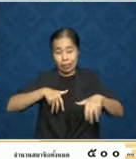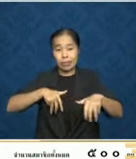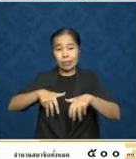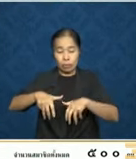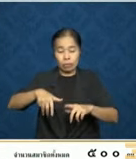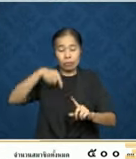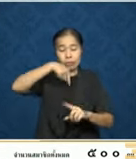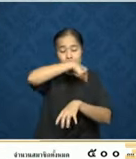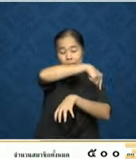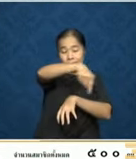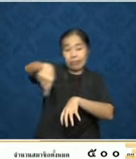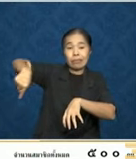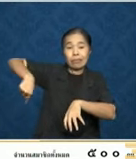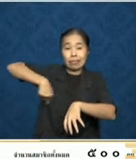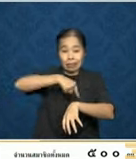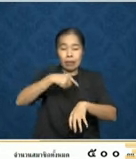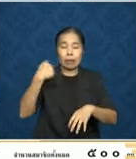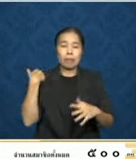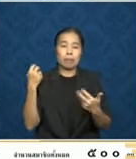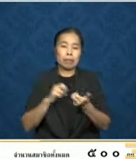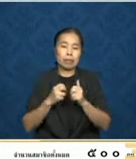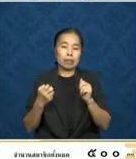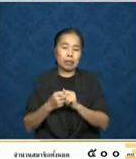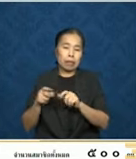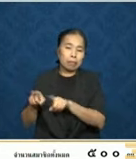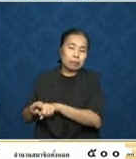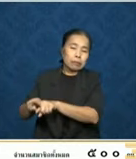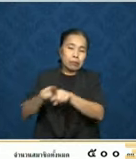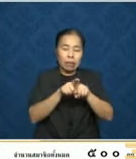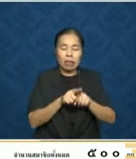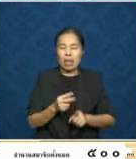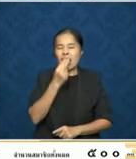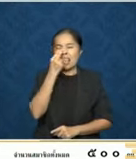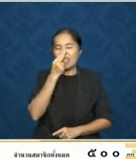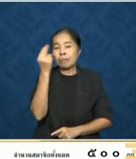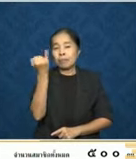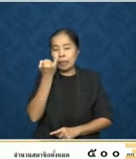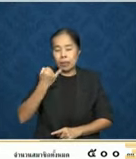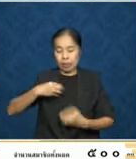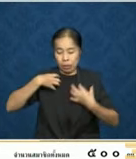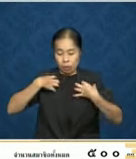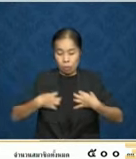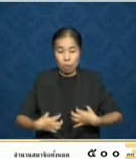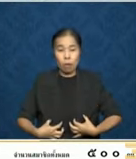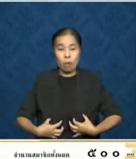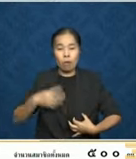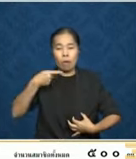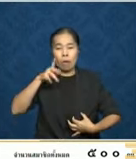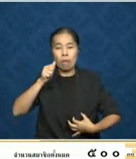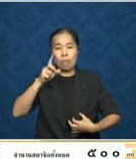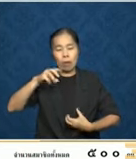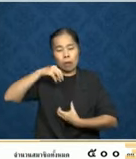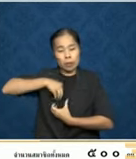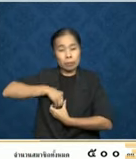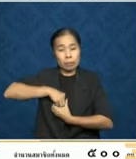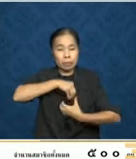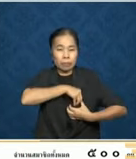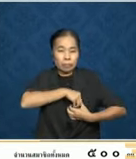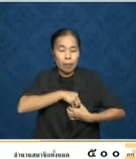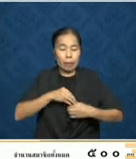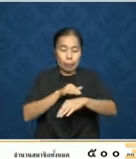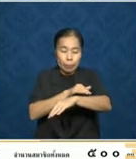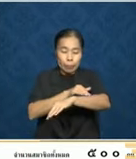อบนั้นส่วนมากจะประสบปัญหาเกี่ยวกับโรคทางเดินหายใจหรือแม้กระทั่งโรคเกี่ยวกับปอดหรือเกี่ยวกับโรคผิว